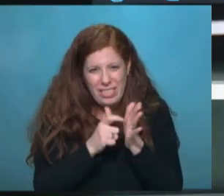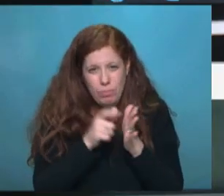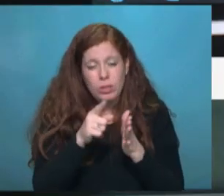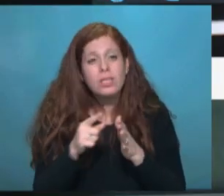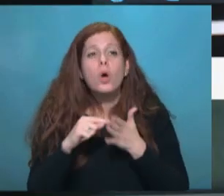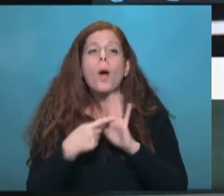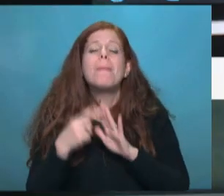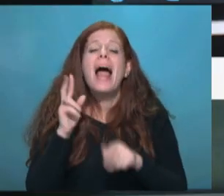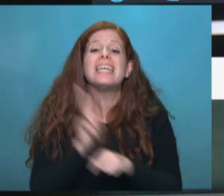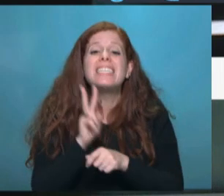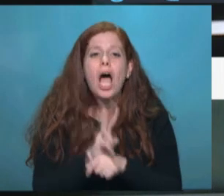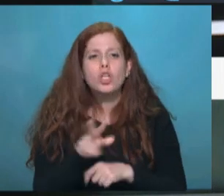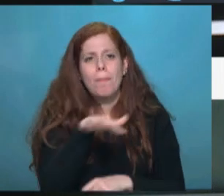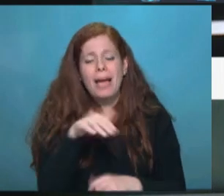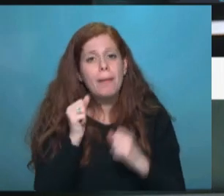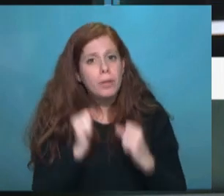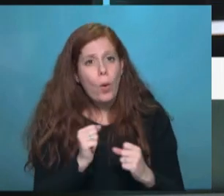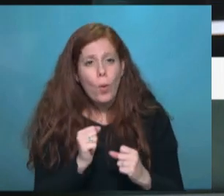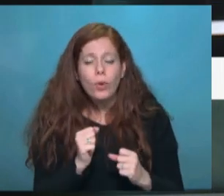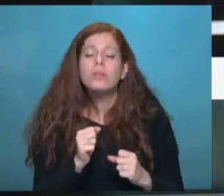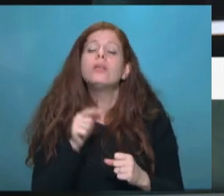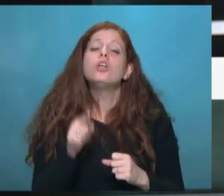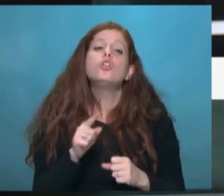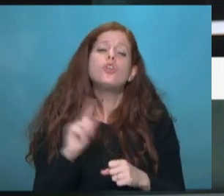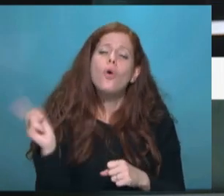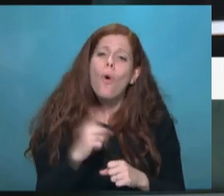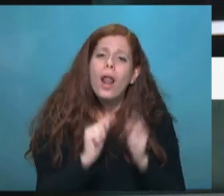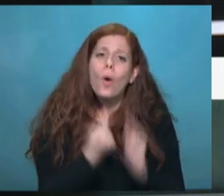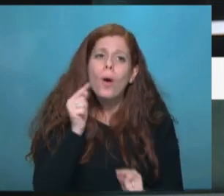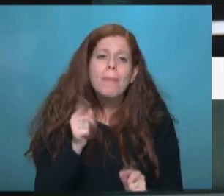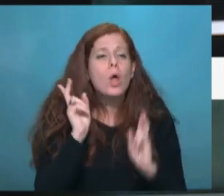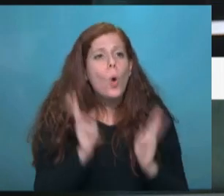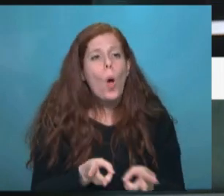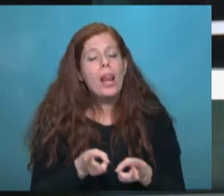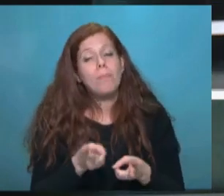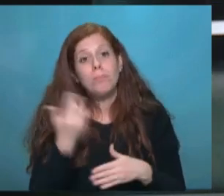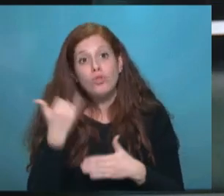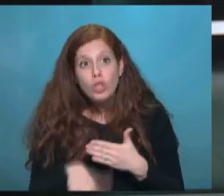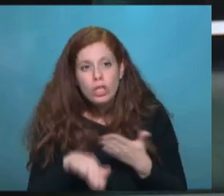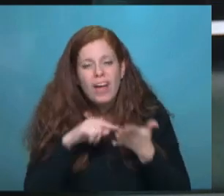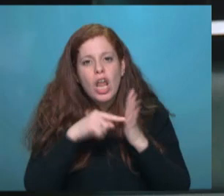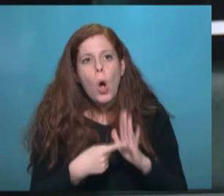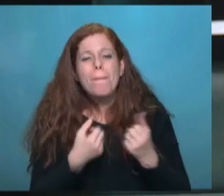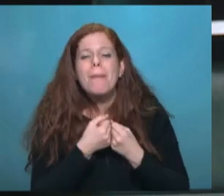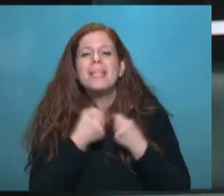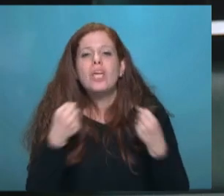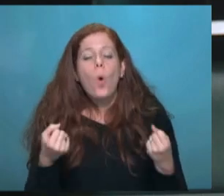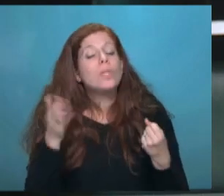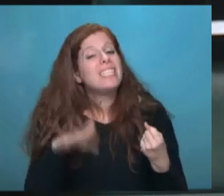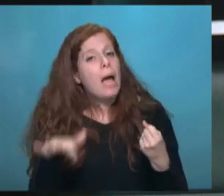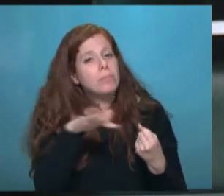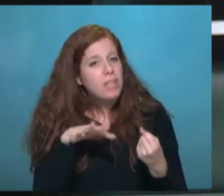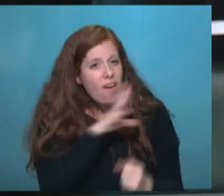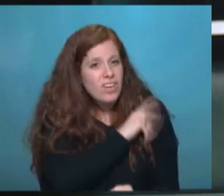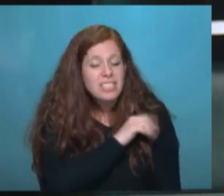של מערכת הביטחון, לאמירה של מערכת הביטחון שכל האירועים האלה יכולים להביא בסופו של דבר למתיחות גם בזירה הפלסטינית,